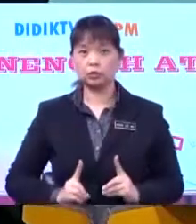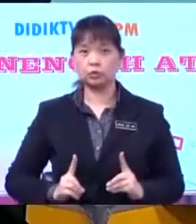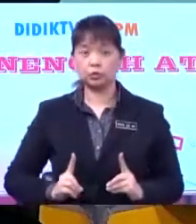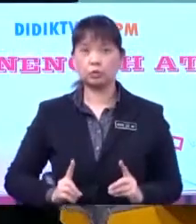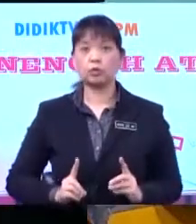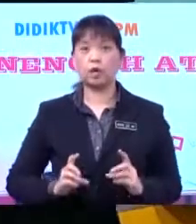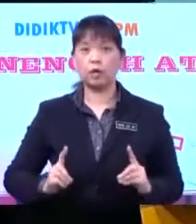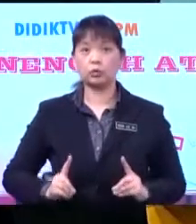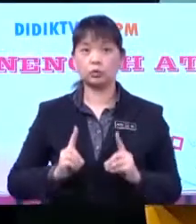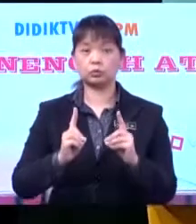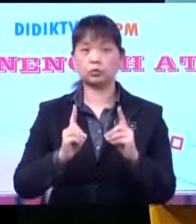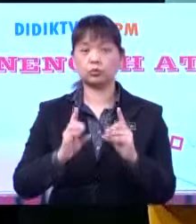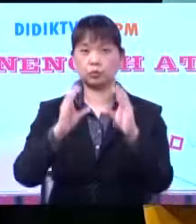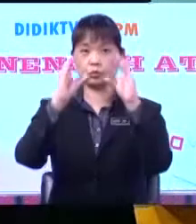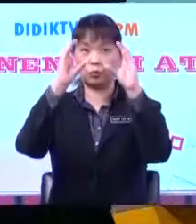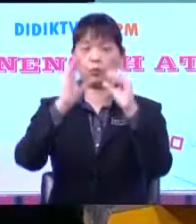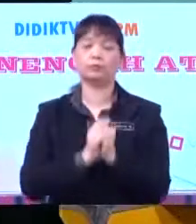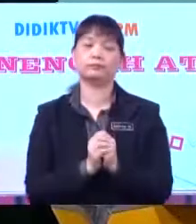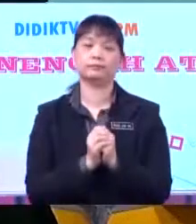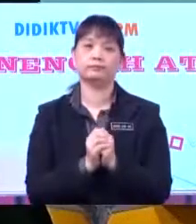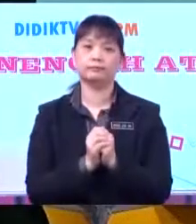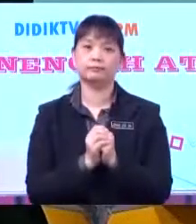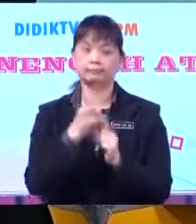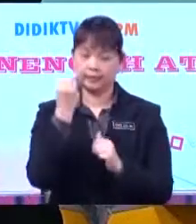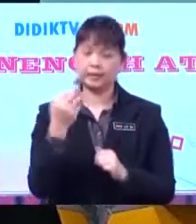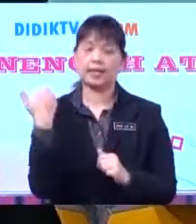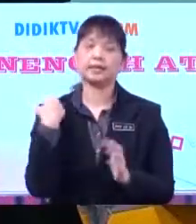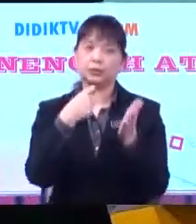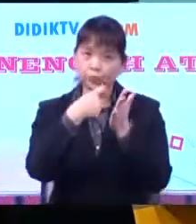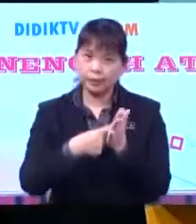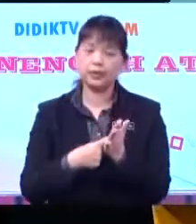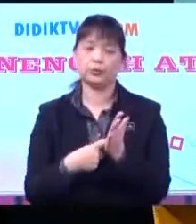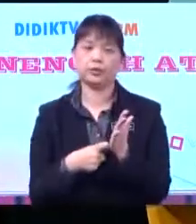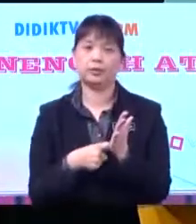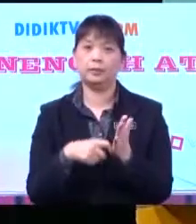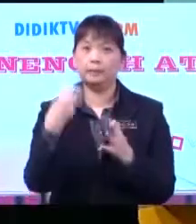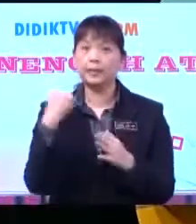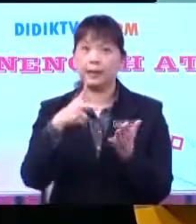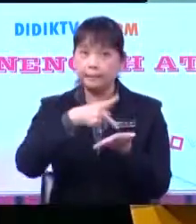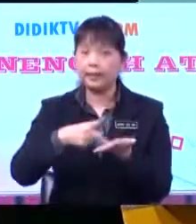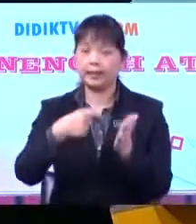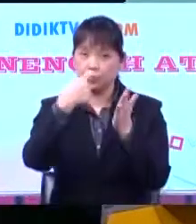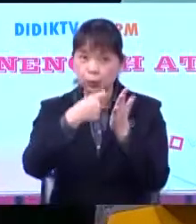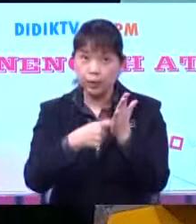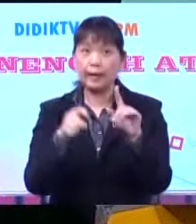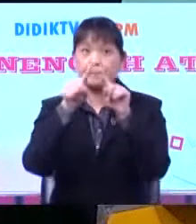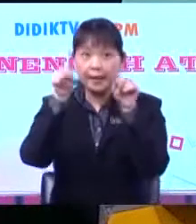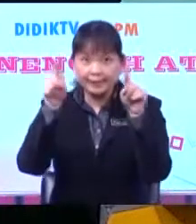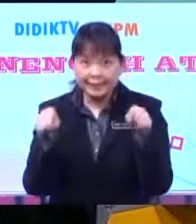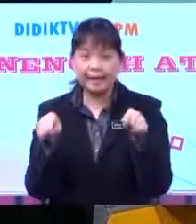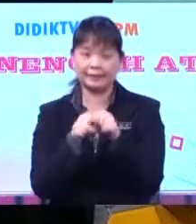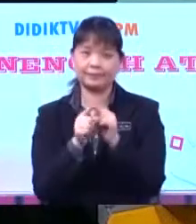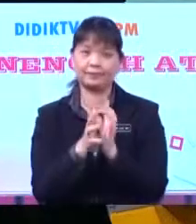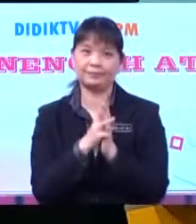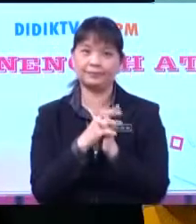tapi mereka tetap lebih suka juga namun Cukai peta uh juga peta Oke karena juga game